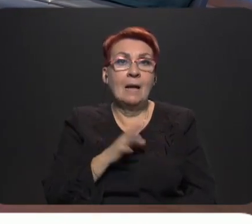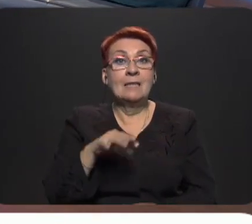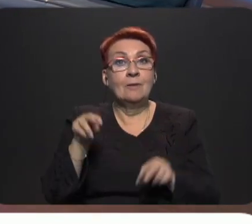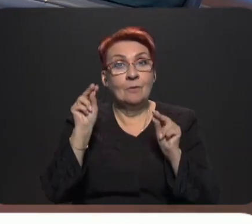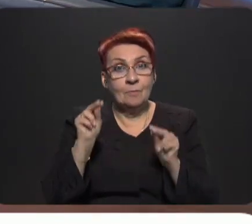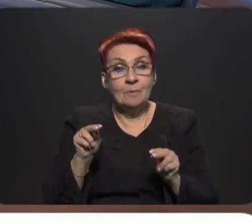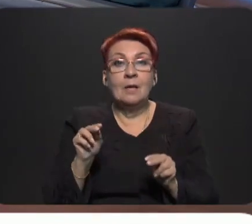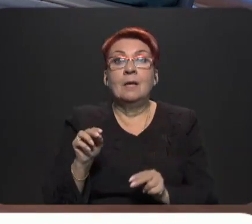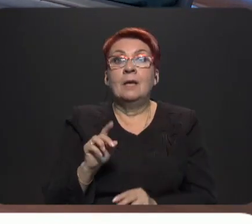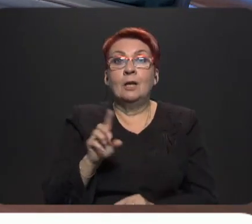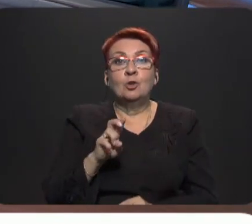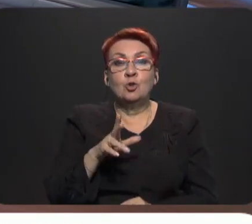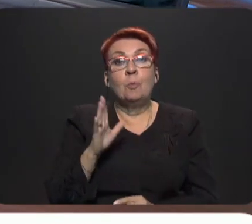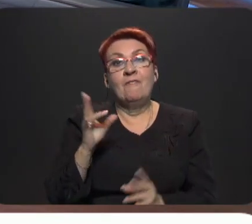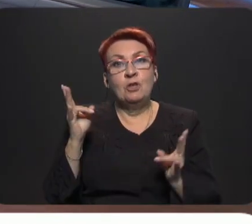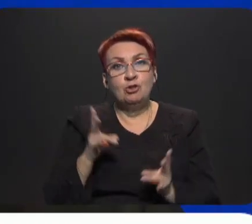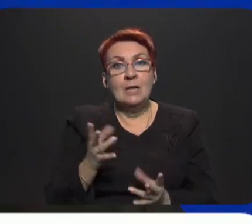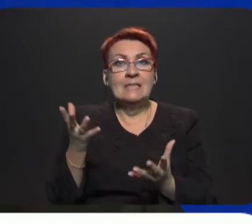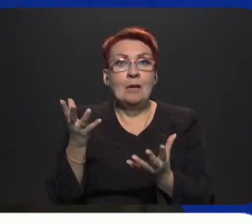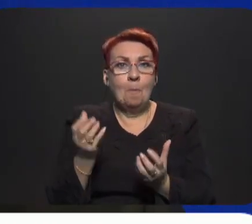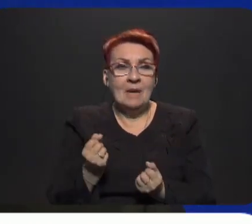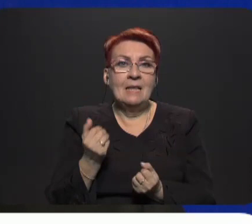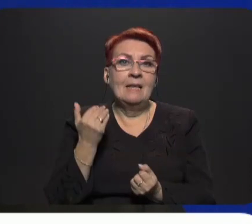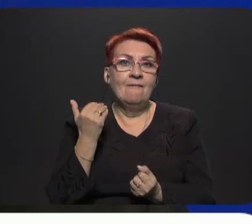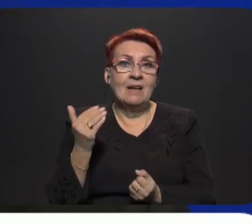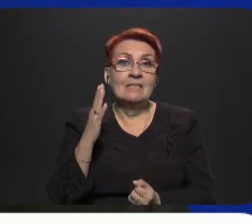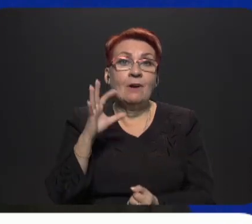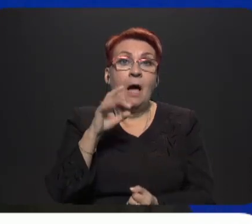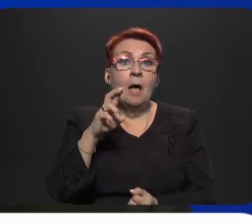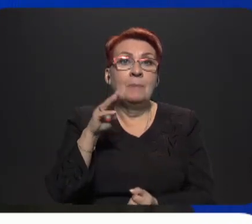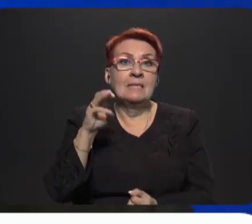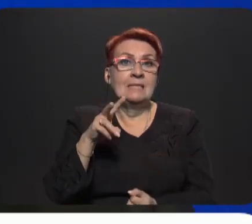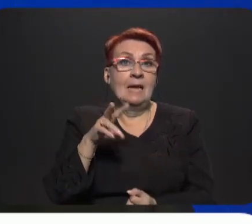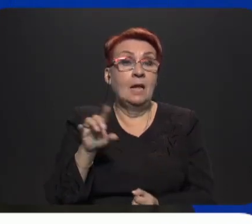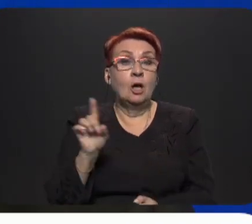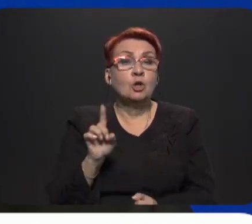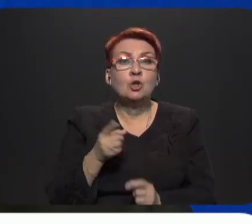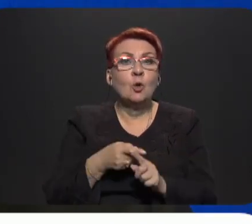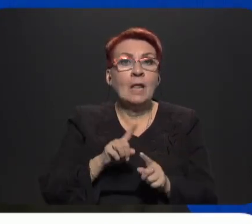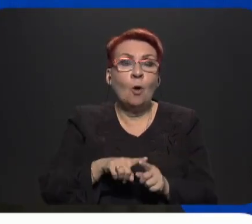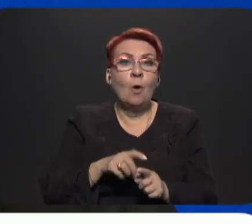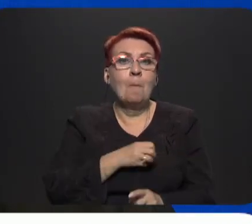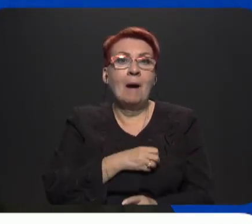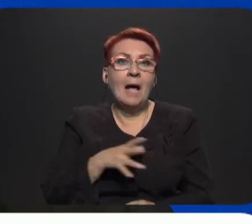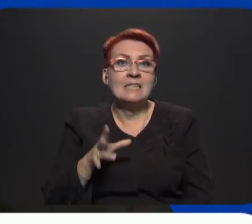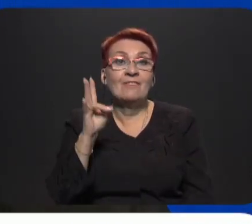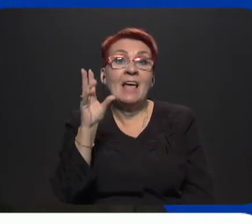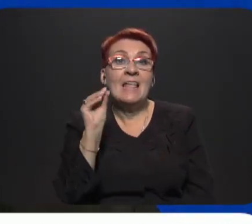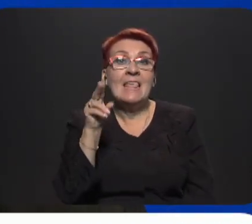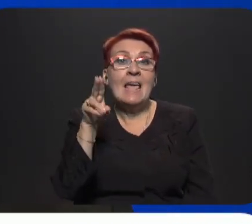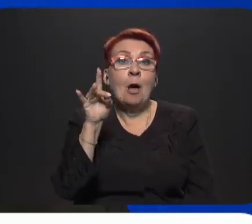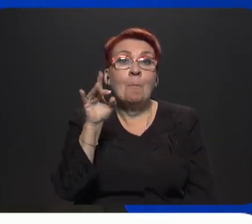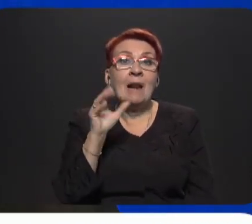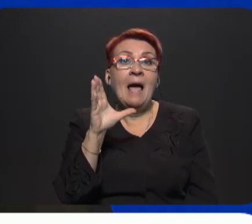обнищаете, приняли вас в личные обители. Вопрос такой, что такое богатство неправедное? Спасибо.